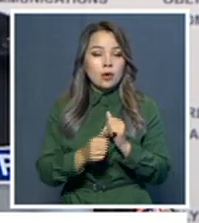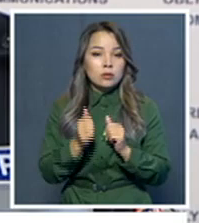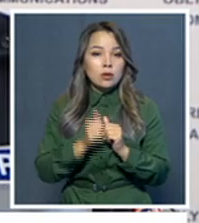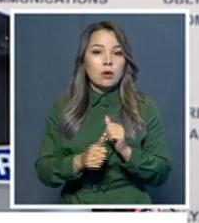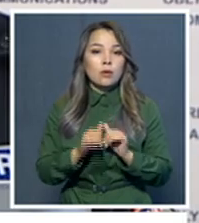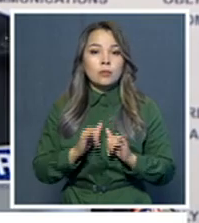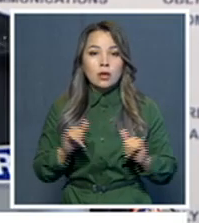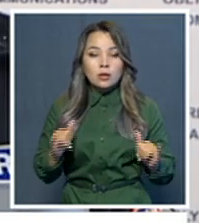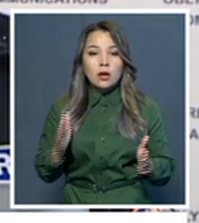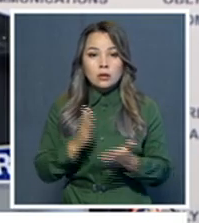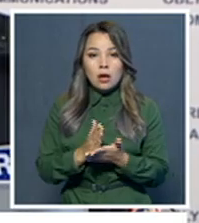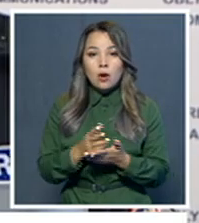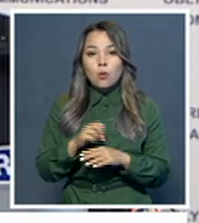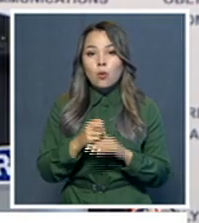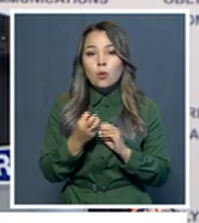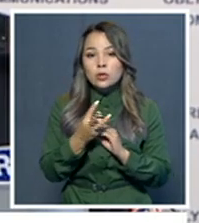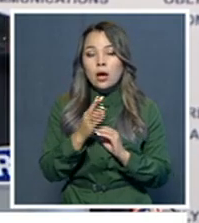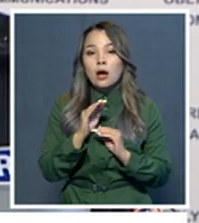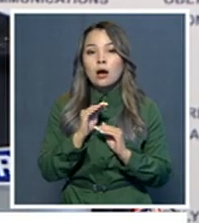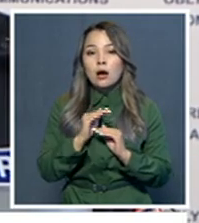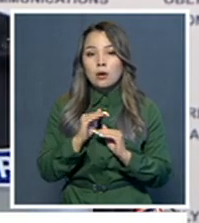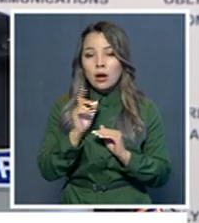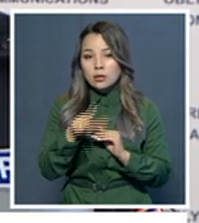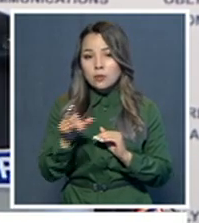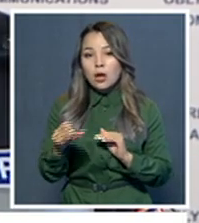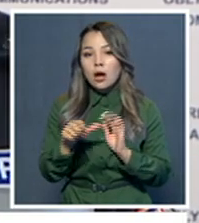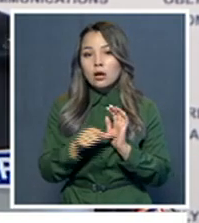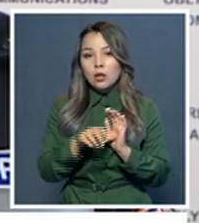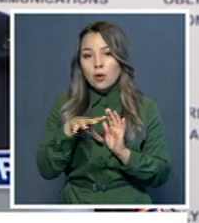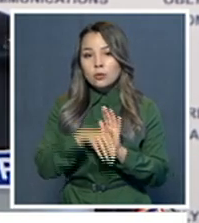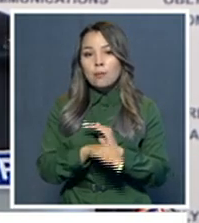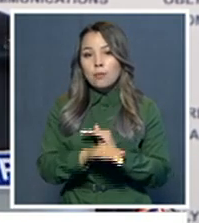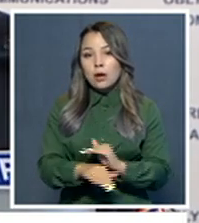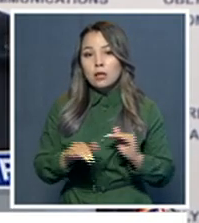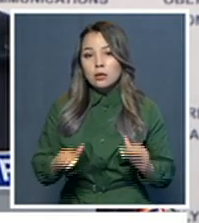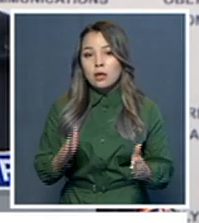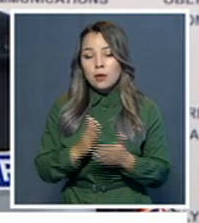тұр. Суға кеткен 13 адамның алтауы балалар. Сондықтан